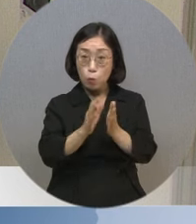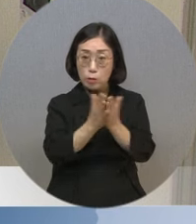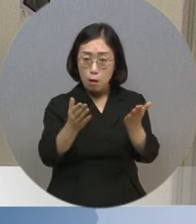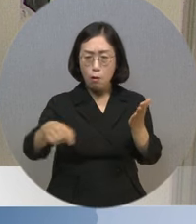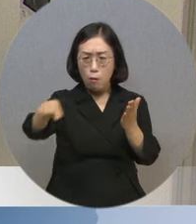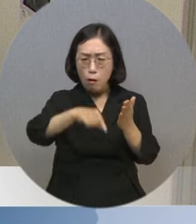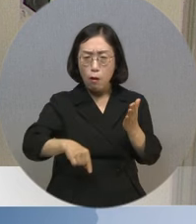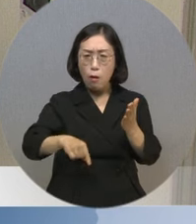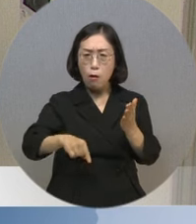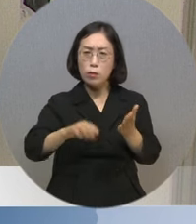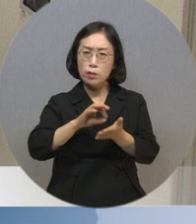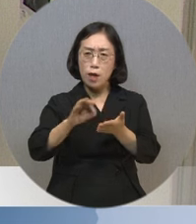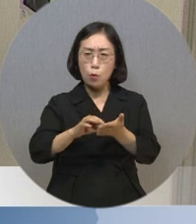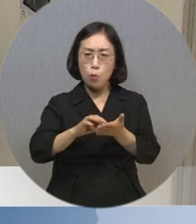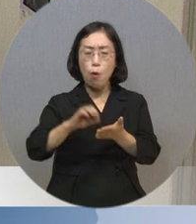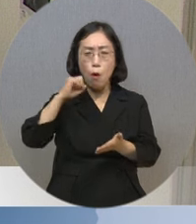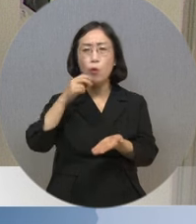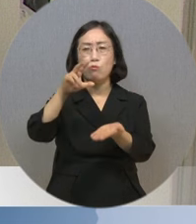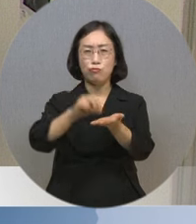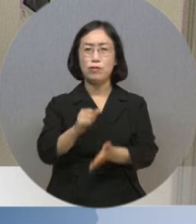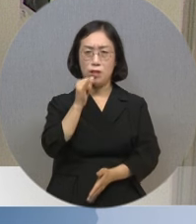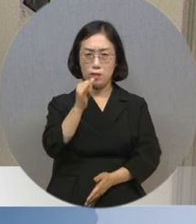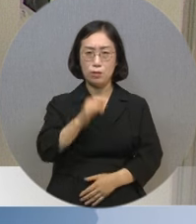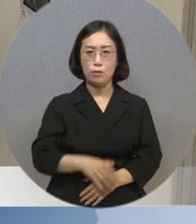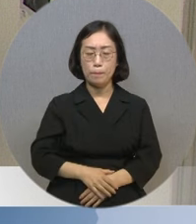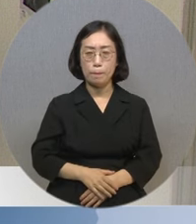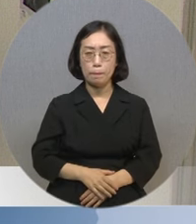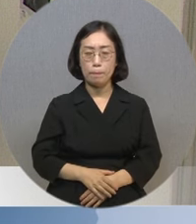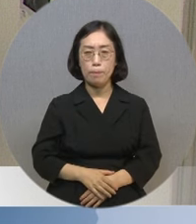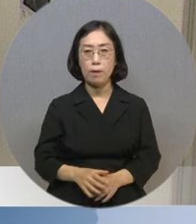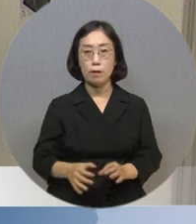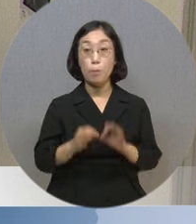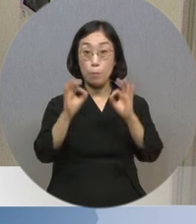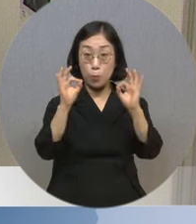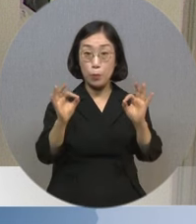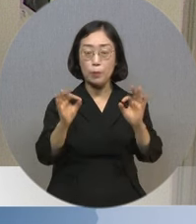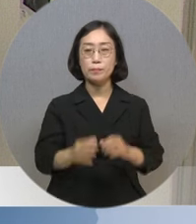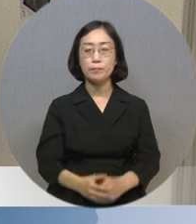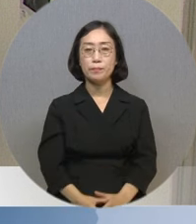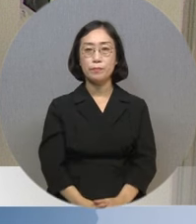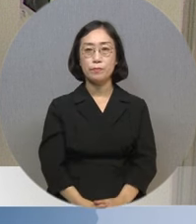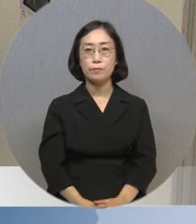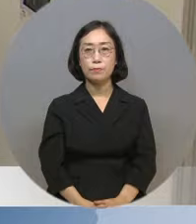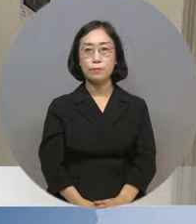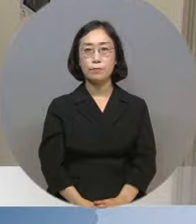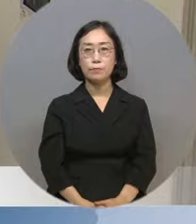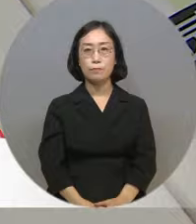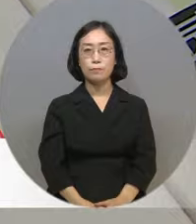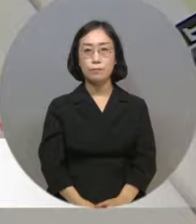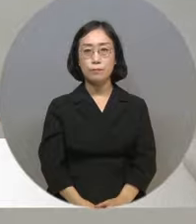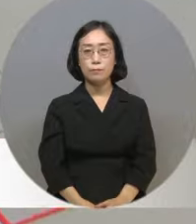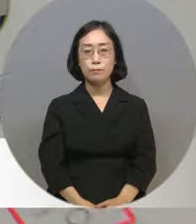현장에서 활용하기엔 여러 어려움이 있다고 합니다. 첫 소식 박태진 기자가 전해드립니다.